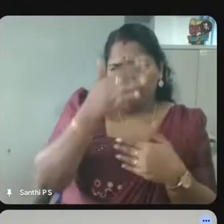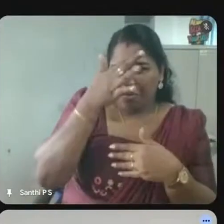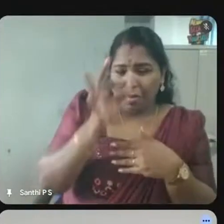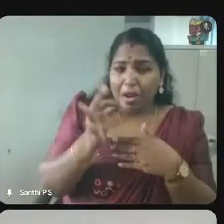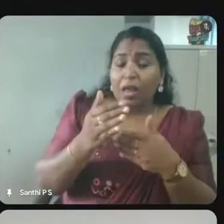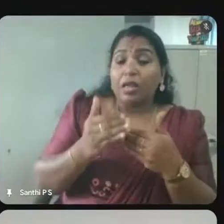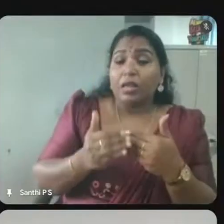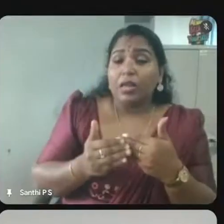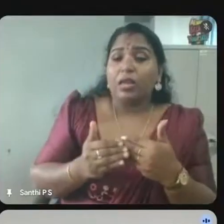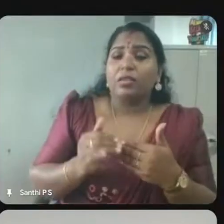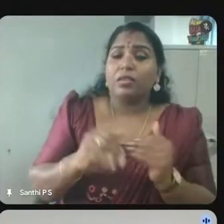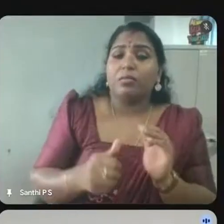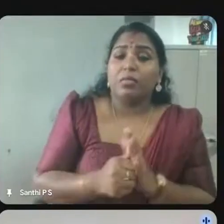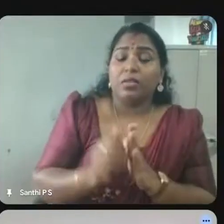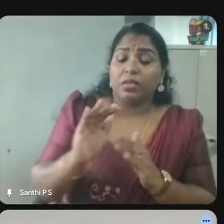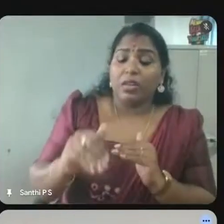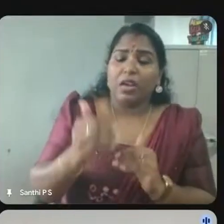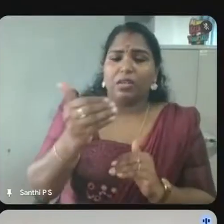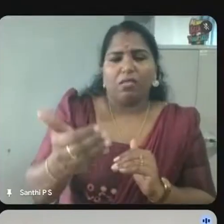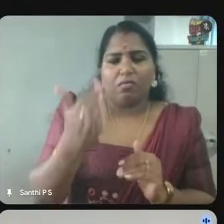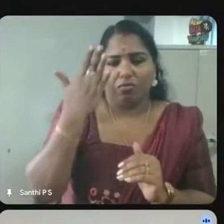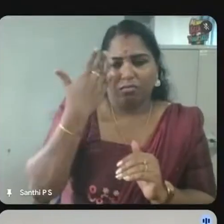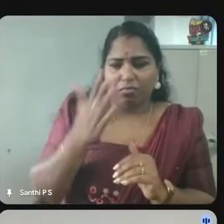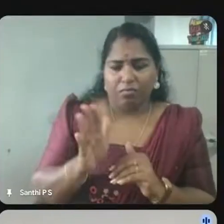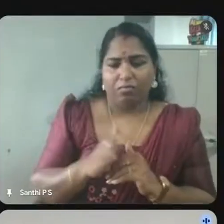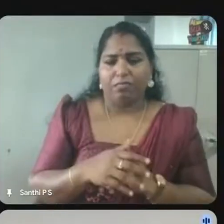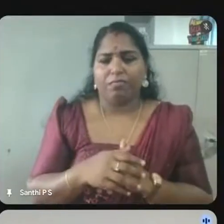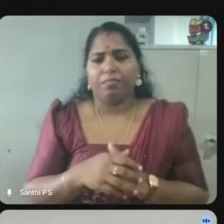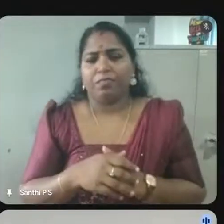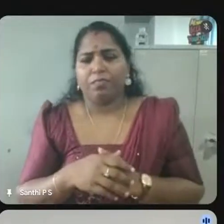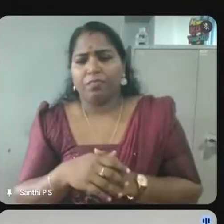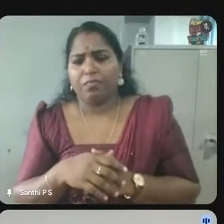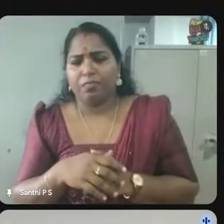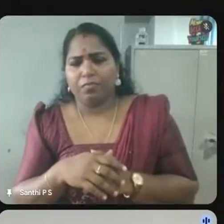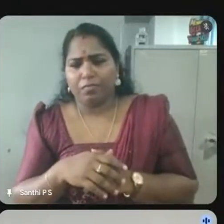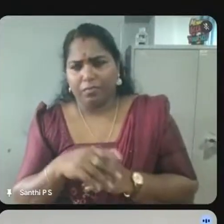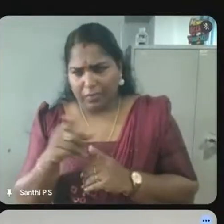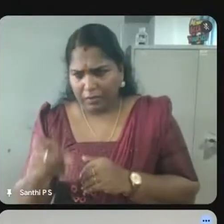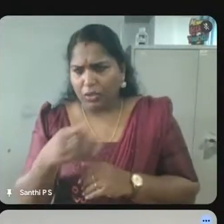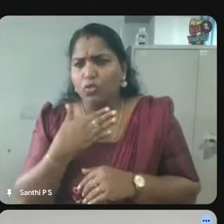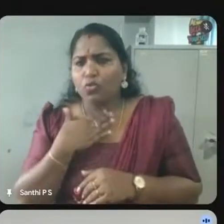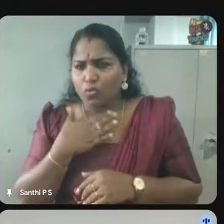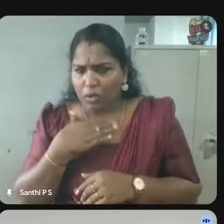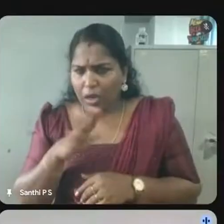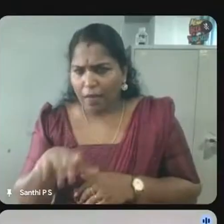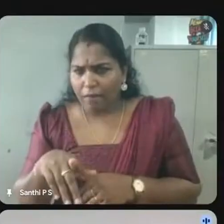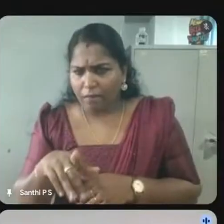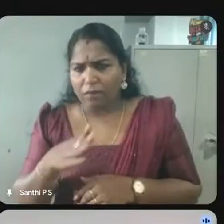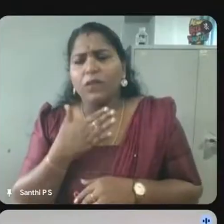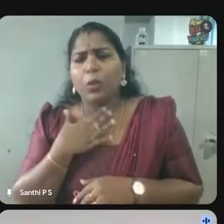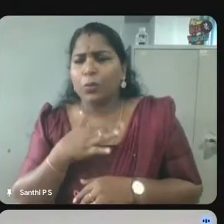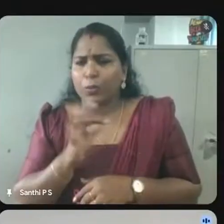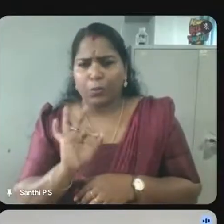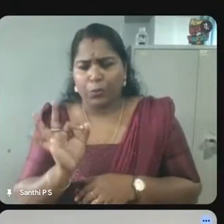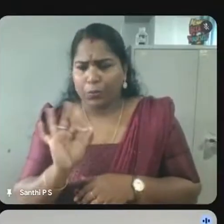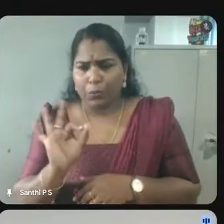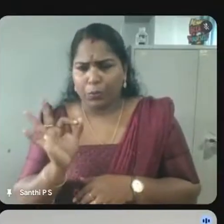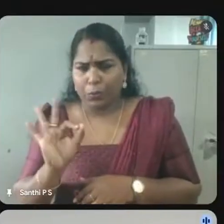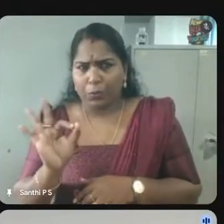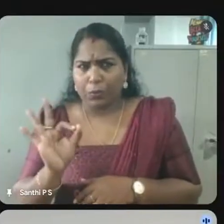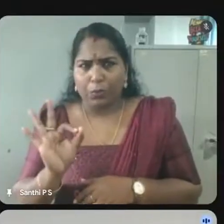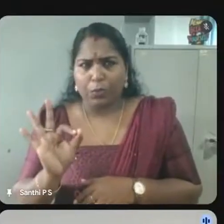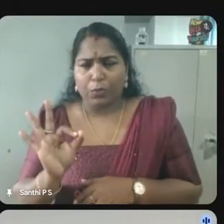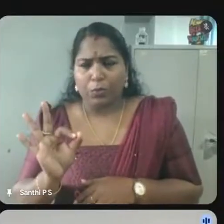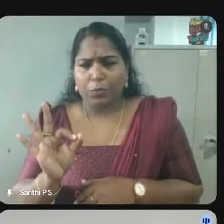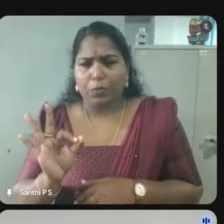ഐ ബീൻ വെയിറ്റിംഗ് സിൻസ് ദാറ്റ്. ഓക്കെ സർ. സർ ഡയബറ്റിക് ആണോ സർ? ഇല്ല. ഓക്കെ. അപ്പൊ